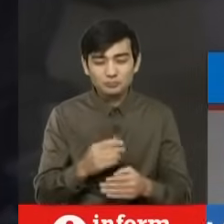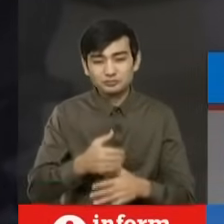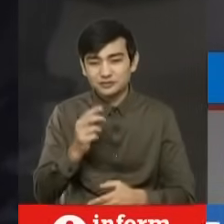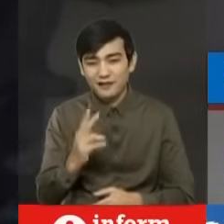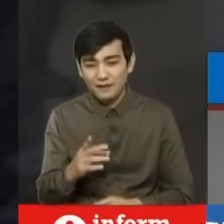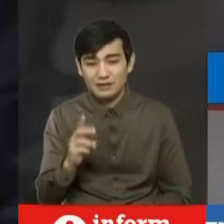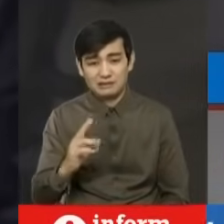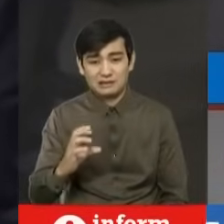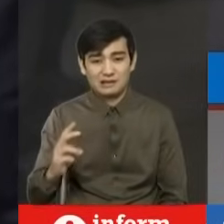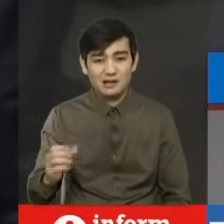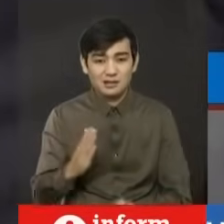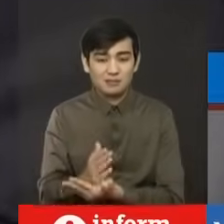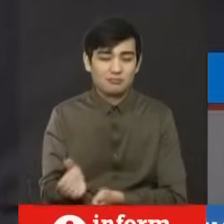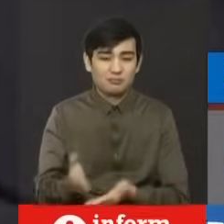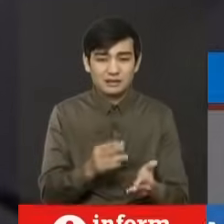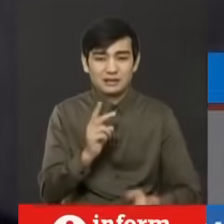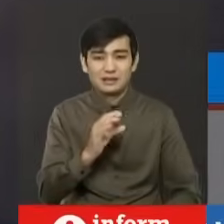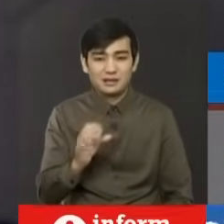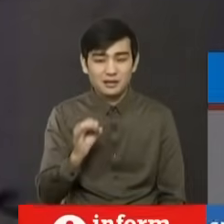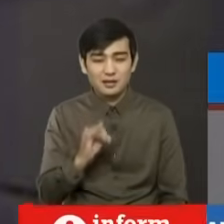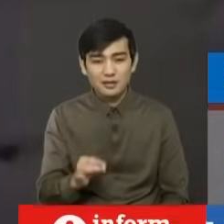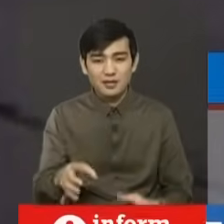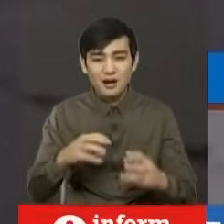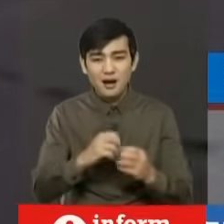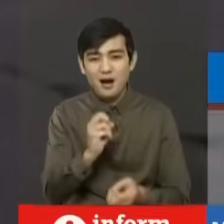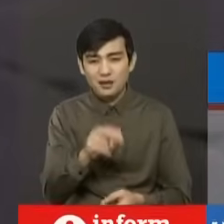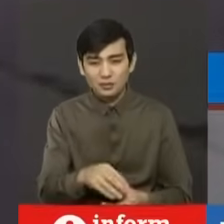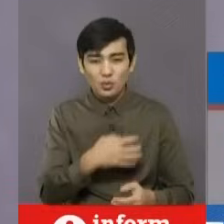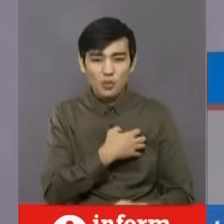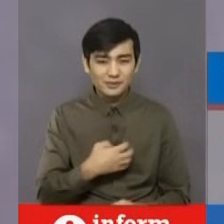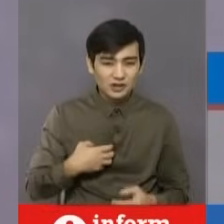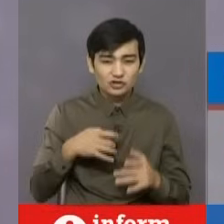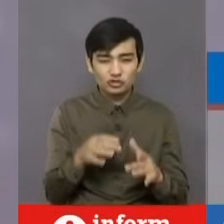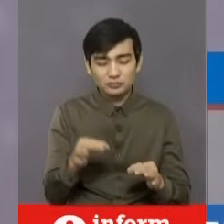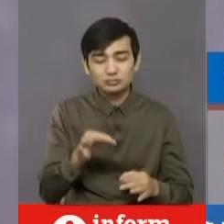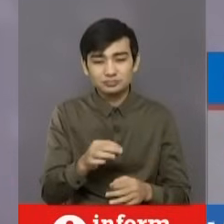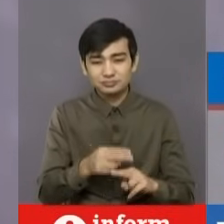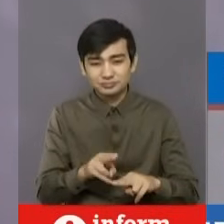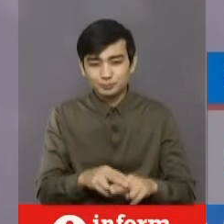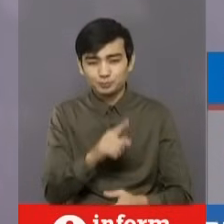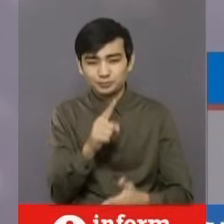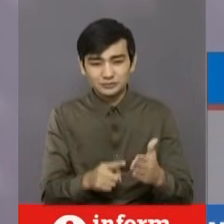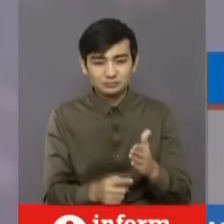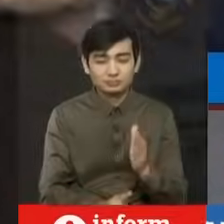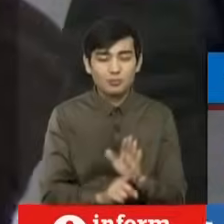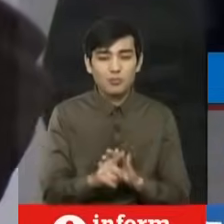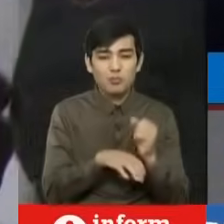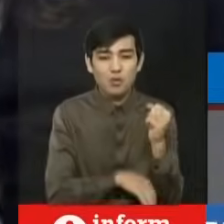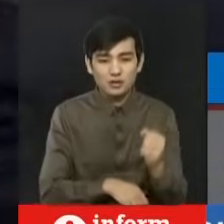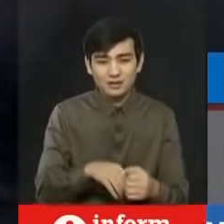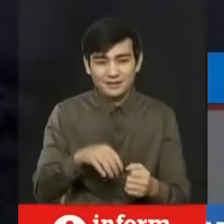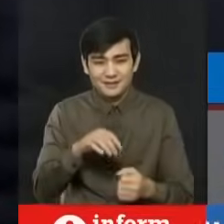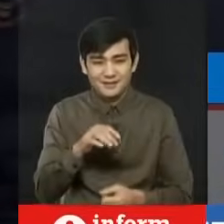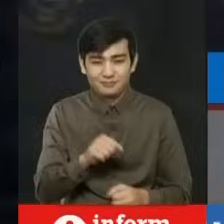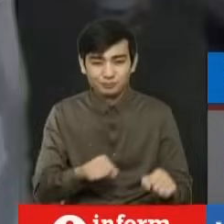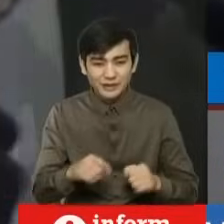только после полного анализа обращений и актов обследования ведь комиссии предстоит убедиться что дефекты образовались после землетрясения а не